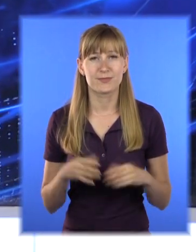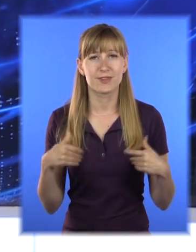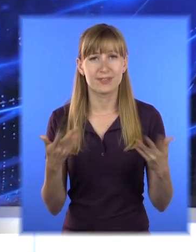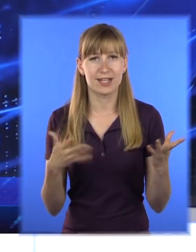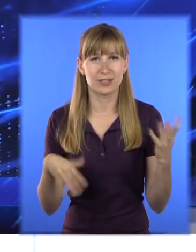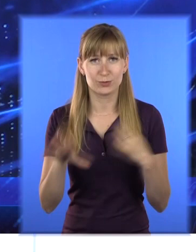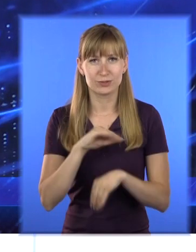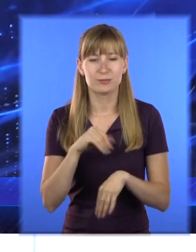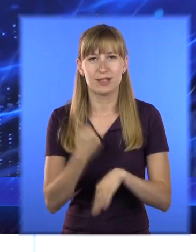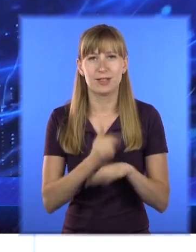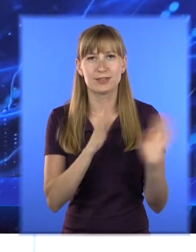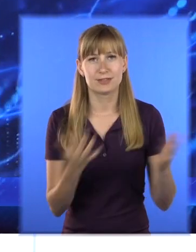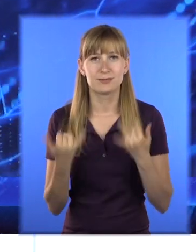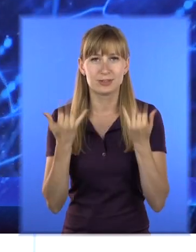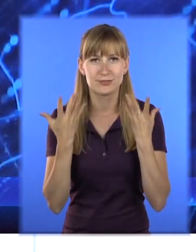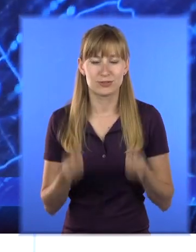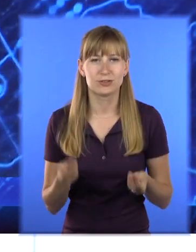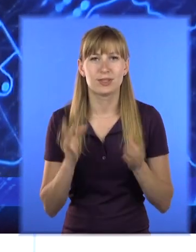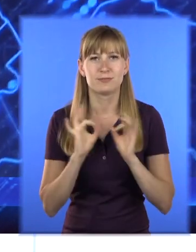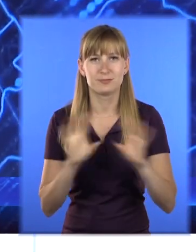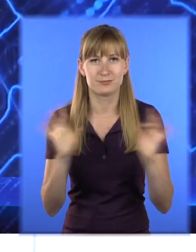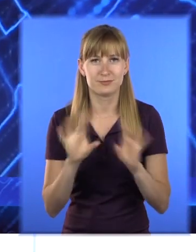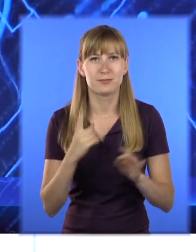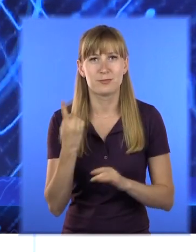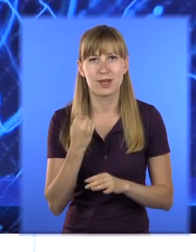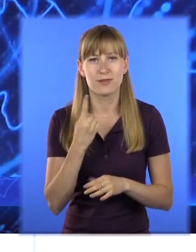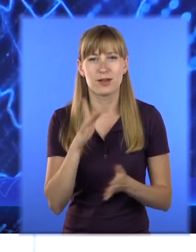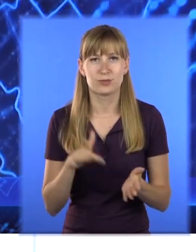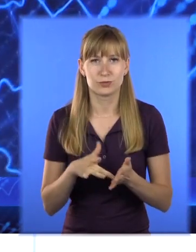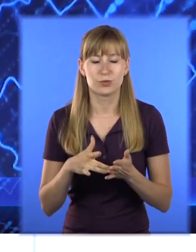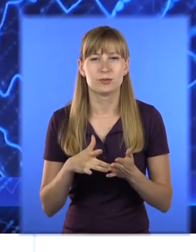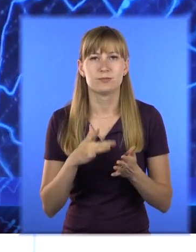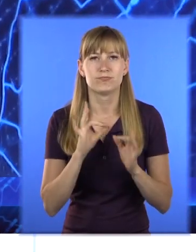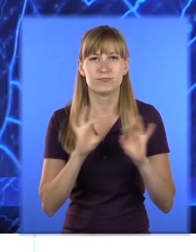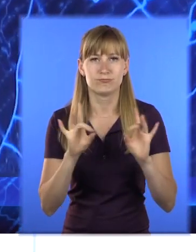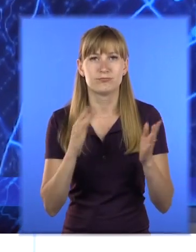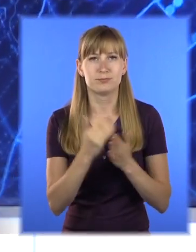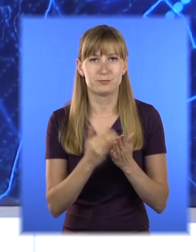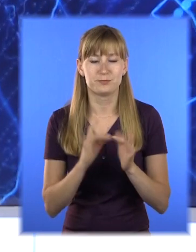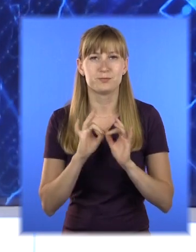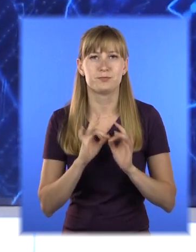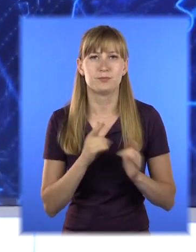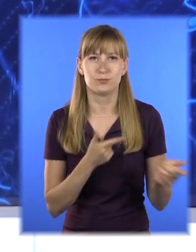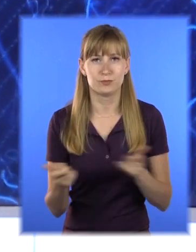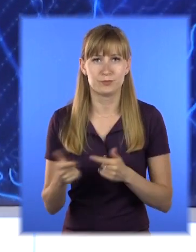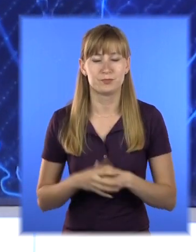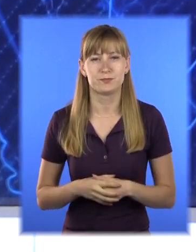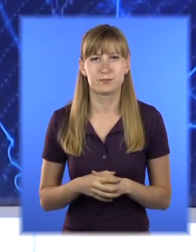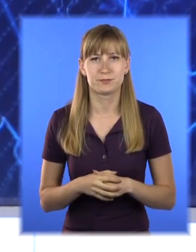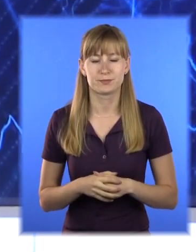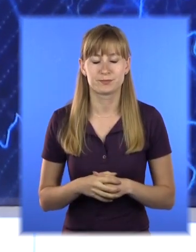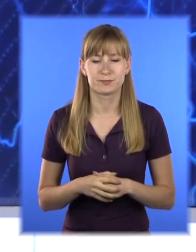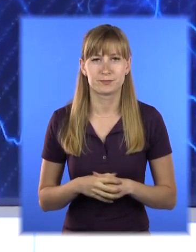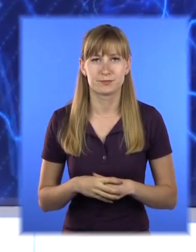Мої вітання усім. Про головні новини дня, що минає, розкажуть журналісти Першого міського. Все найактуальніше просто зараз. У